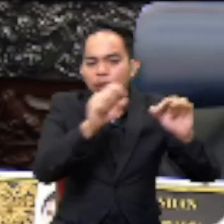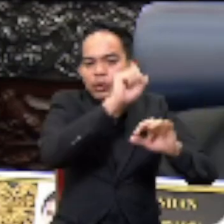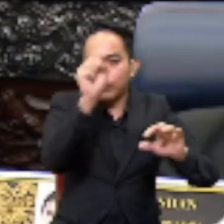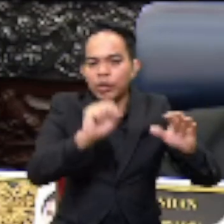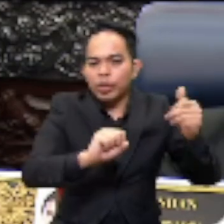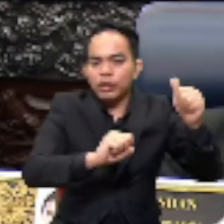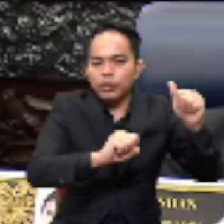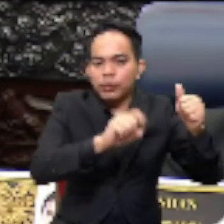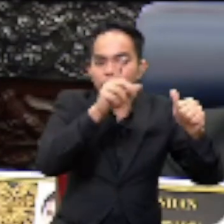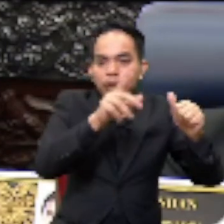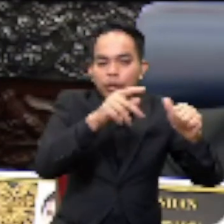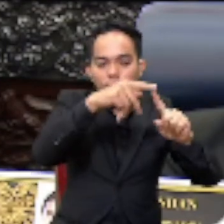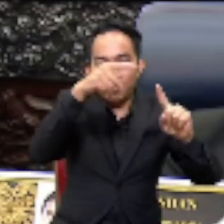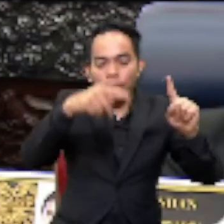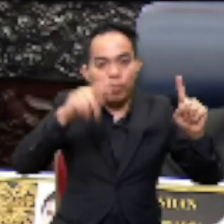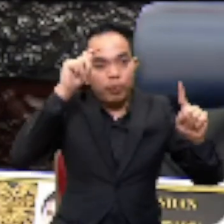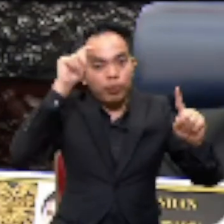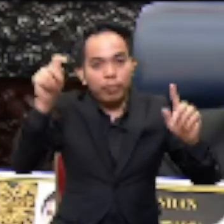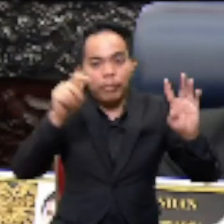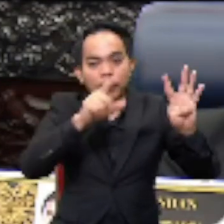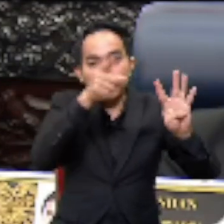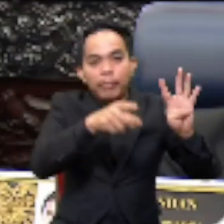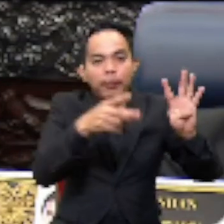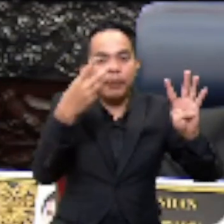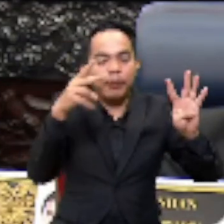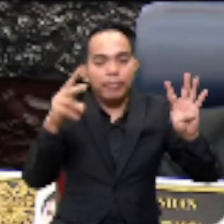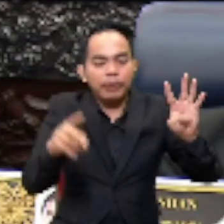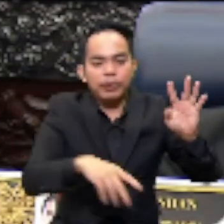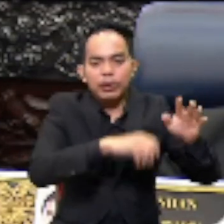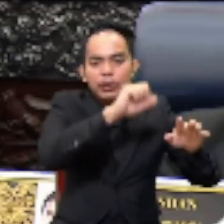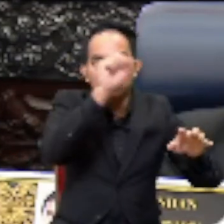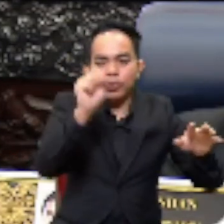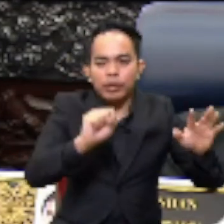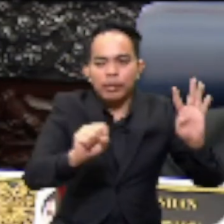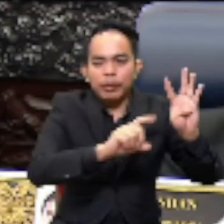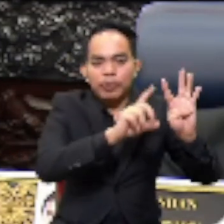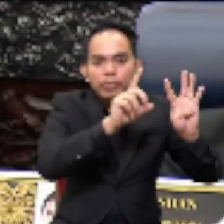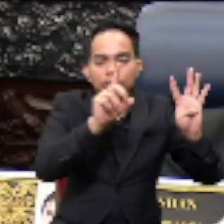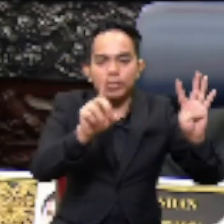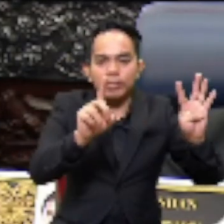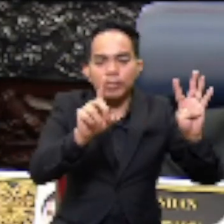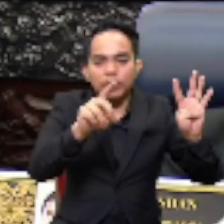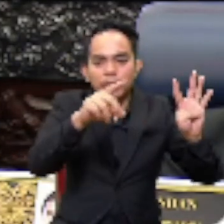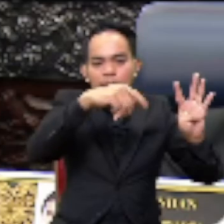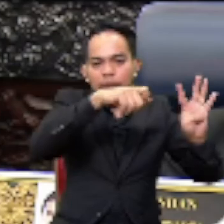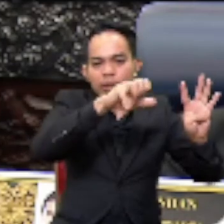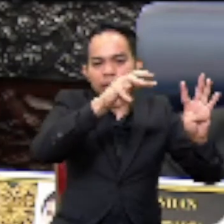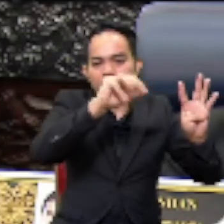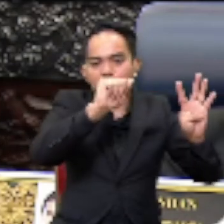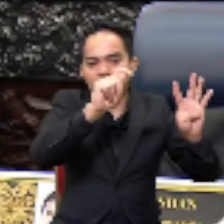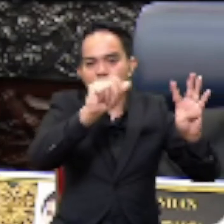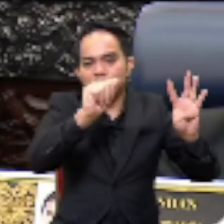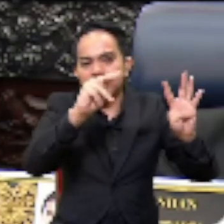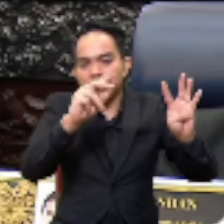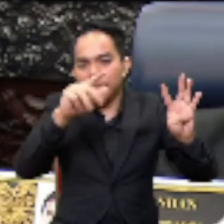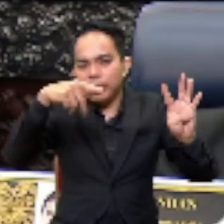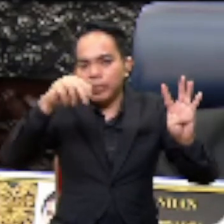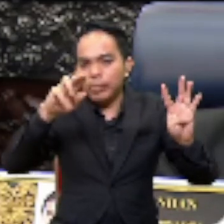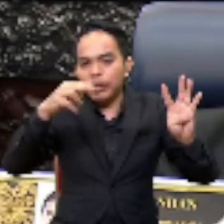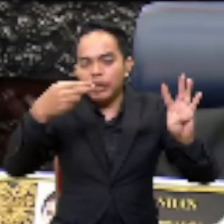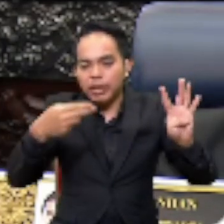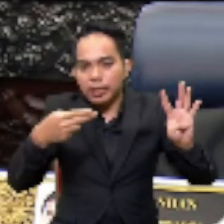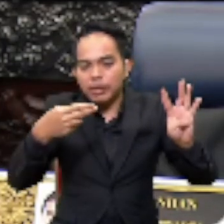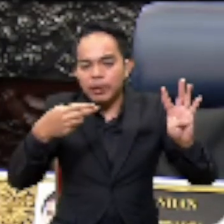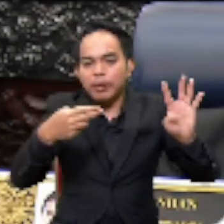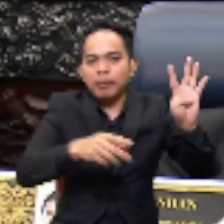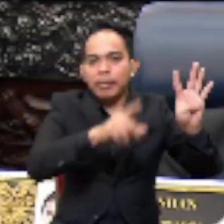daripada Kuala Terengganu bertarikh 4 disember soalan 41 daripada permatang pau bertarik 4 disember dan